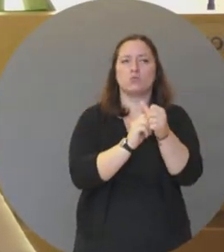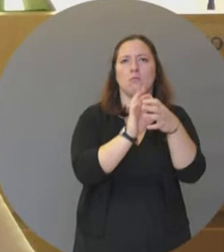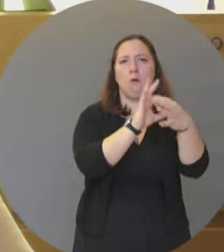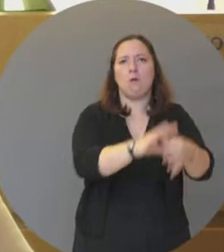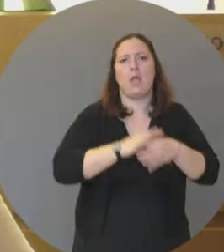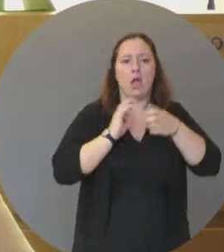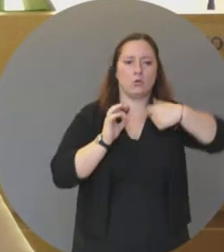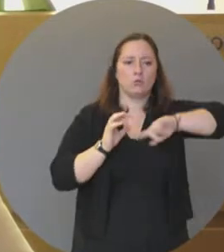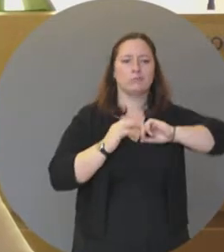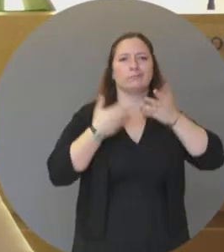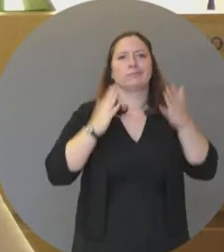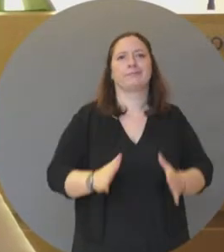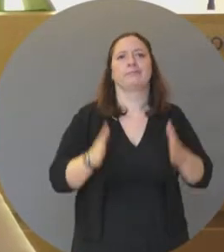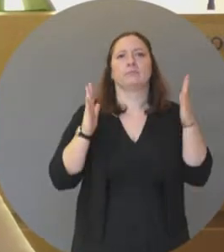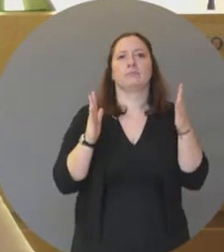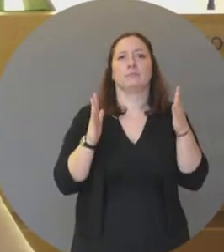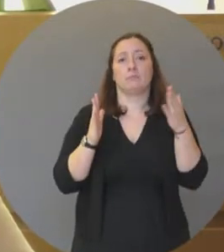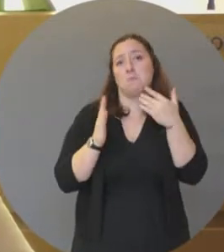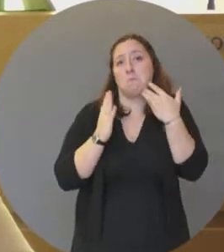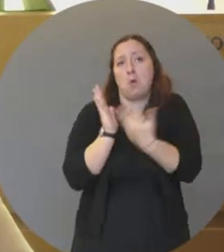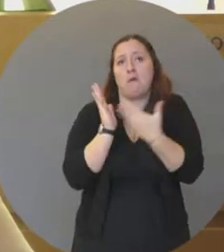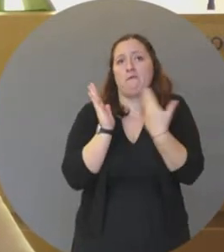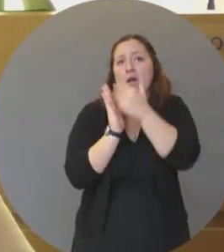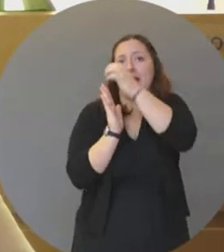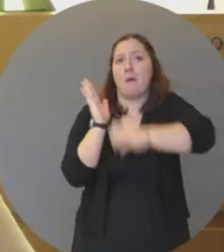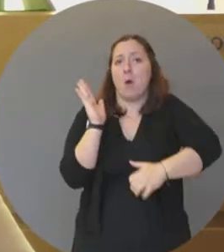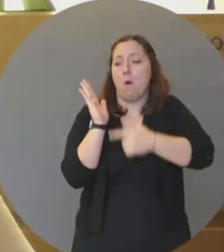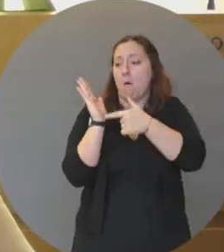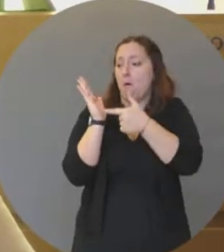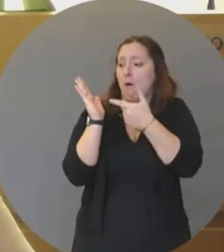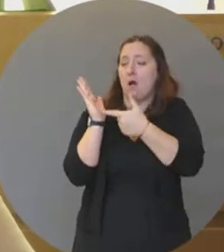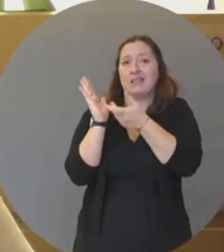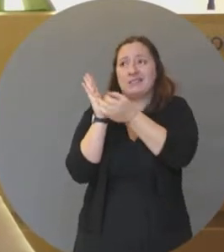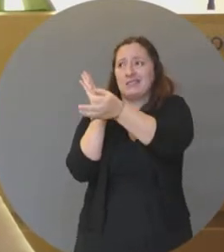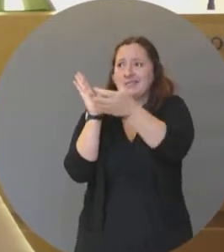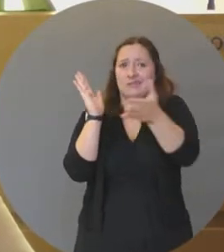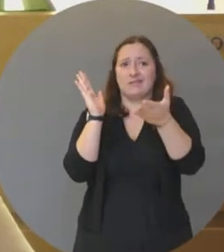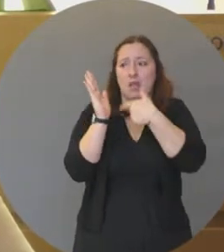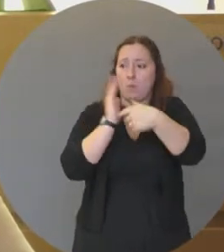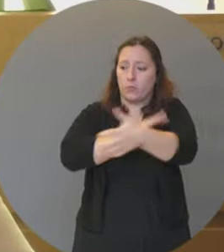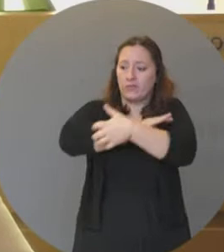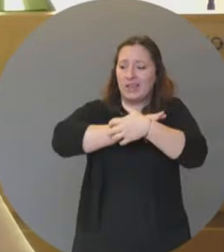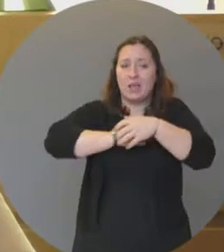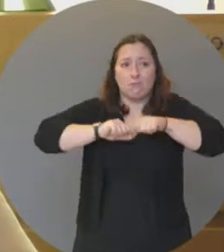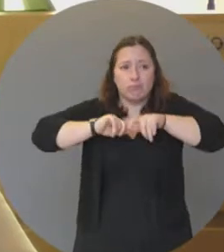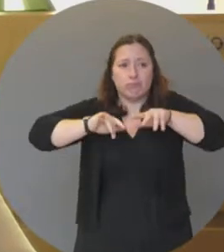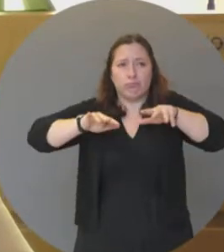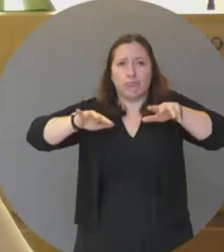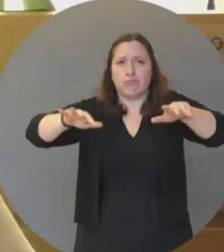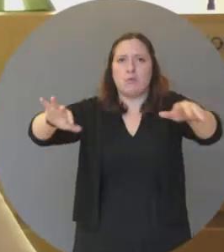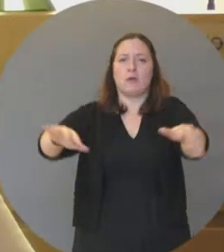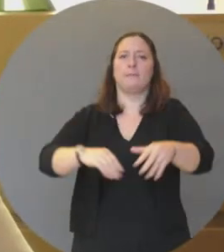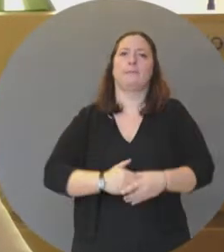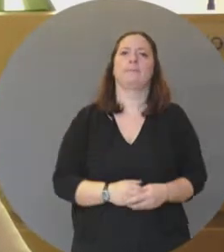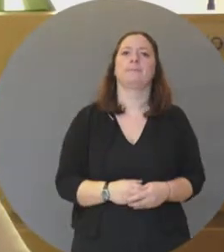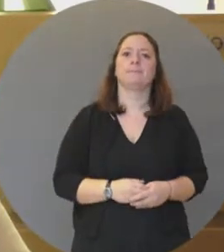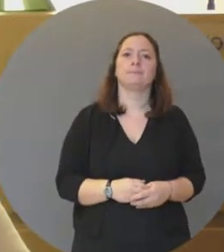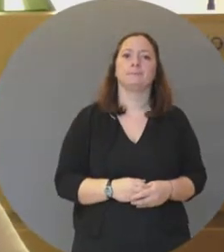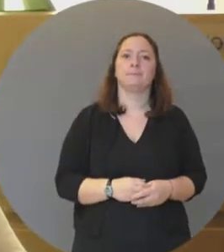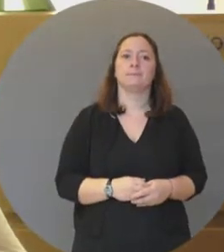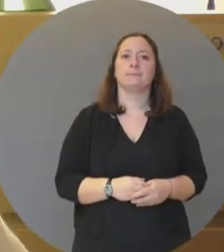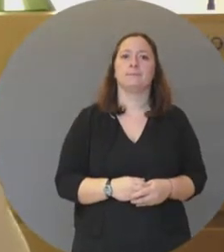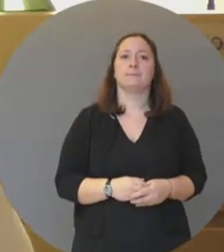se succèdent ici le démontre la pauvreté s'étend les problématiques auxquelles sont sont ou peuvent être